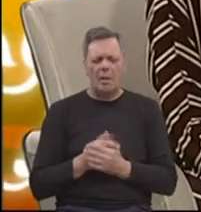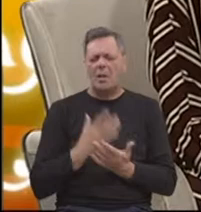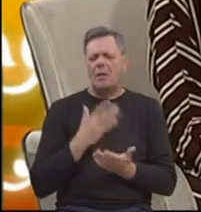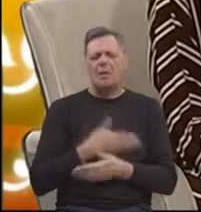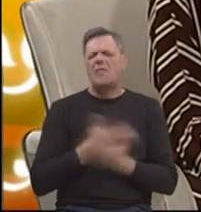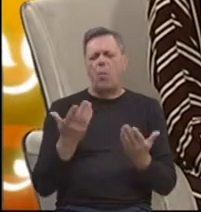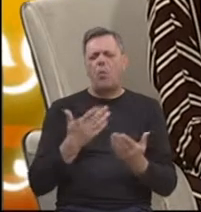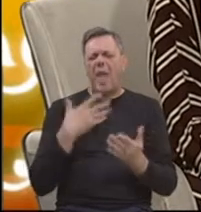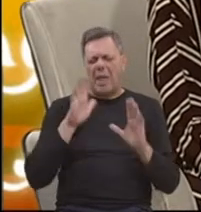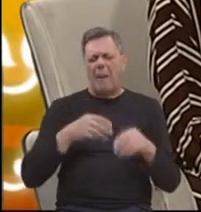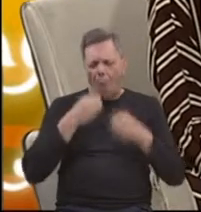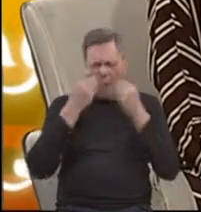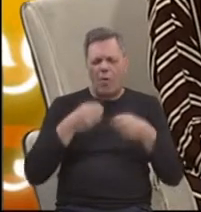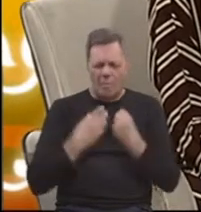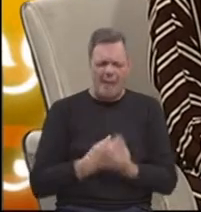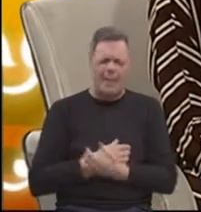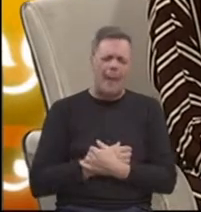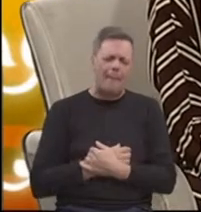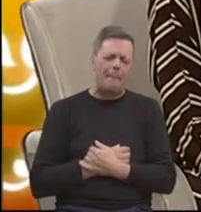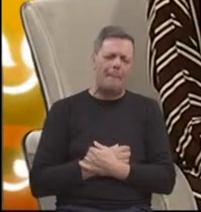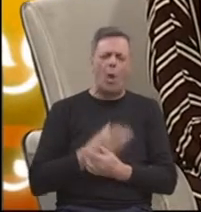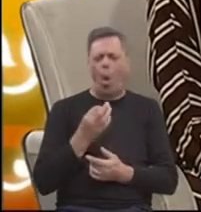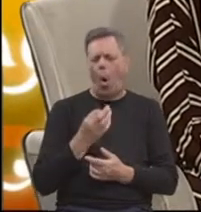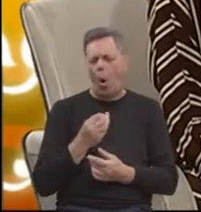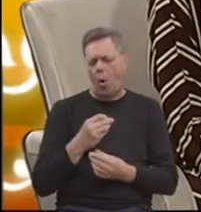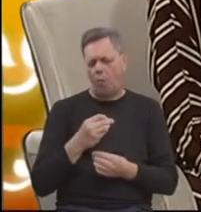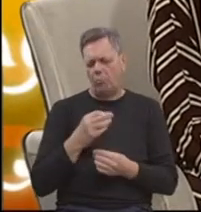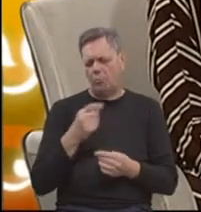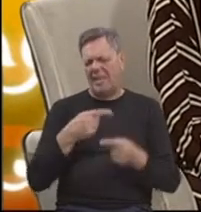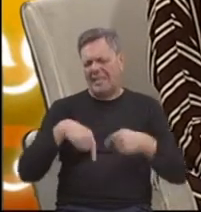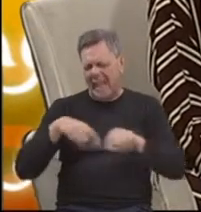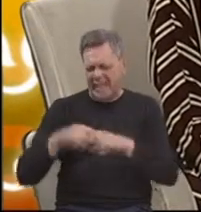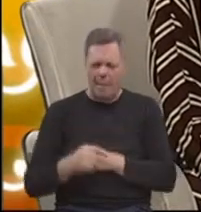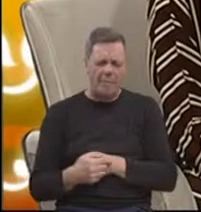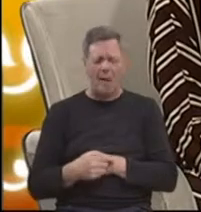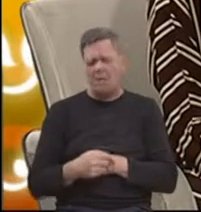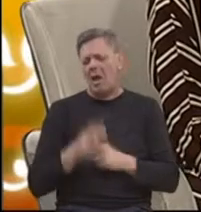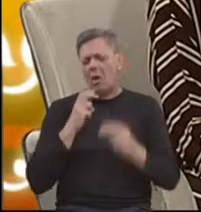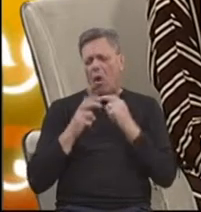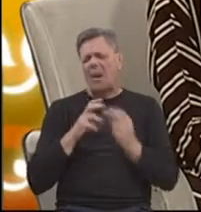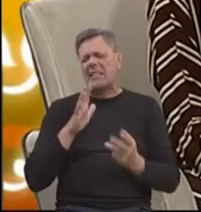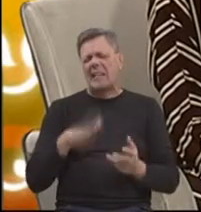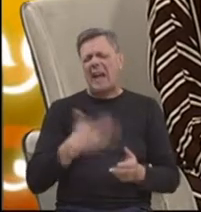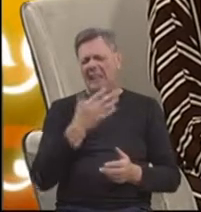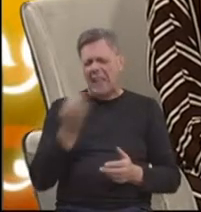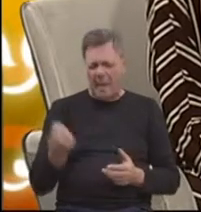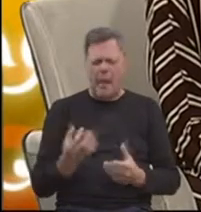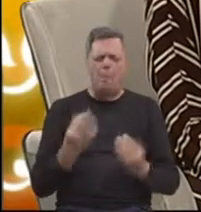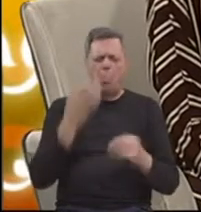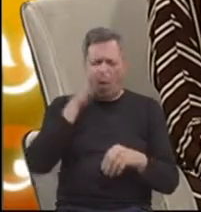oglašavamo, informiramo naše sudionike o pojedinim sekcijama. Kongres kao takav traje 3 dana, pa se tu jako puno tema može